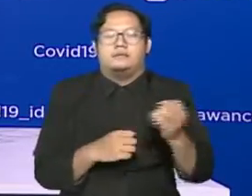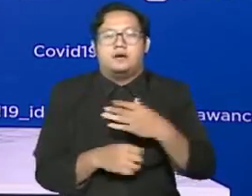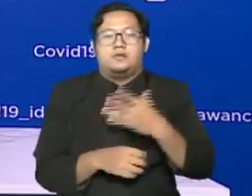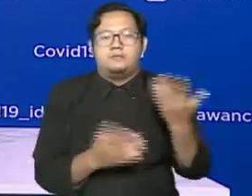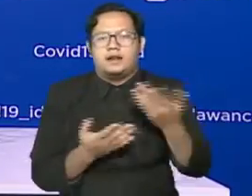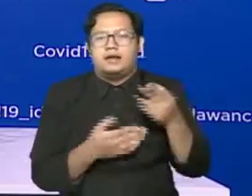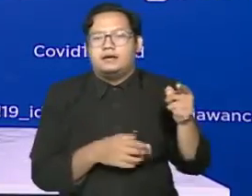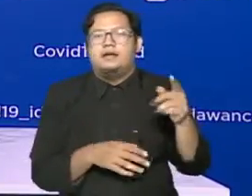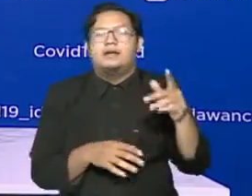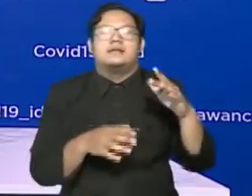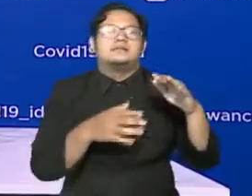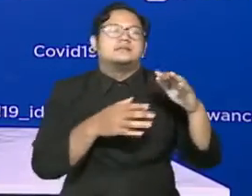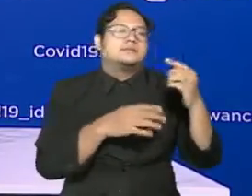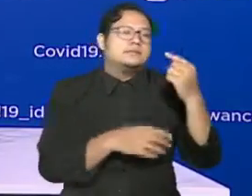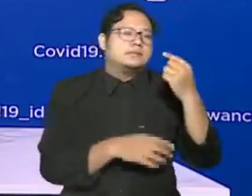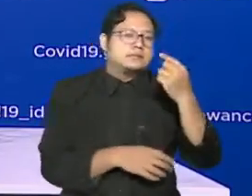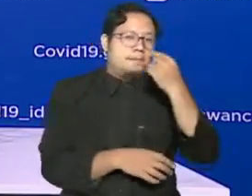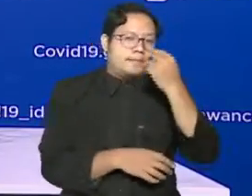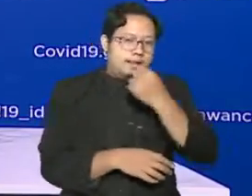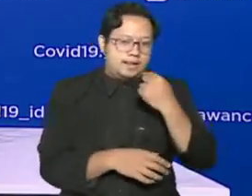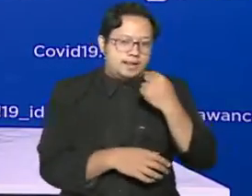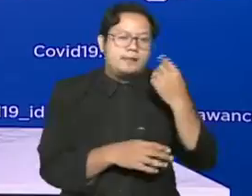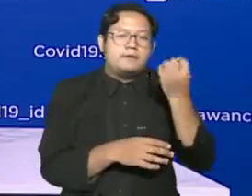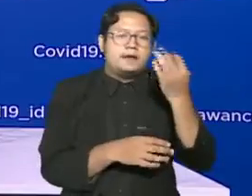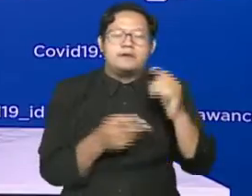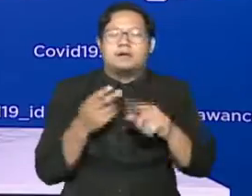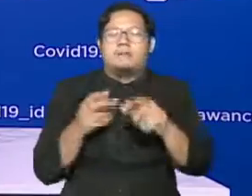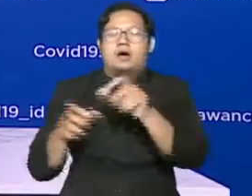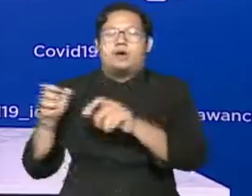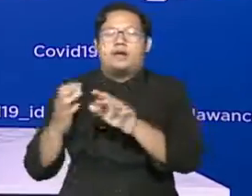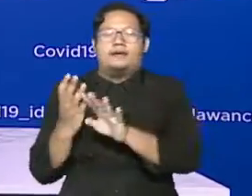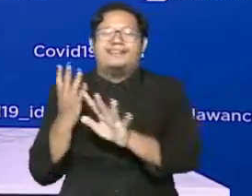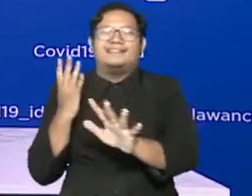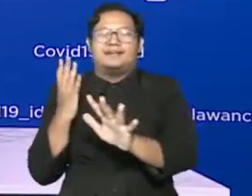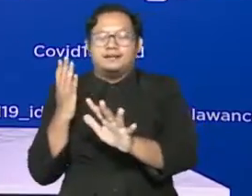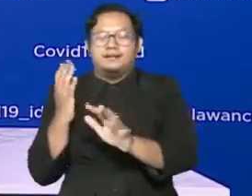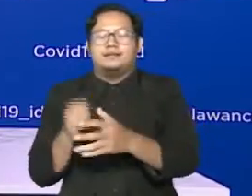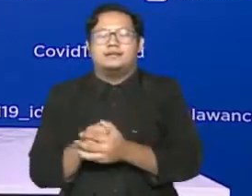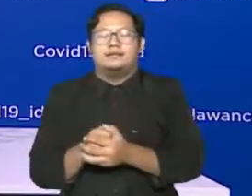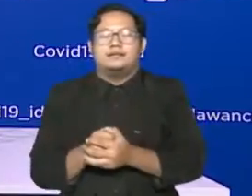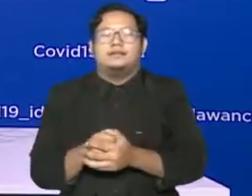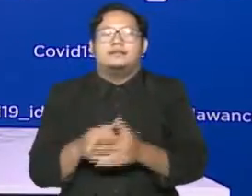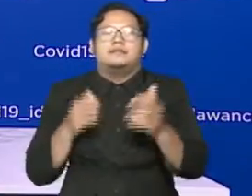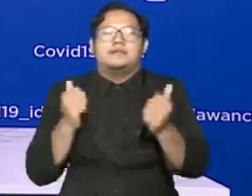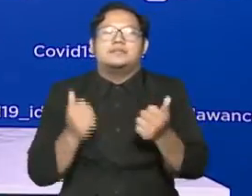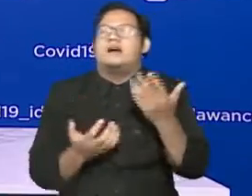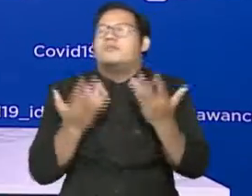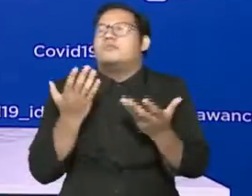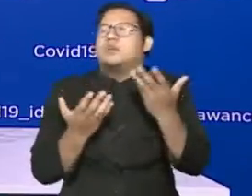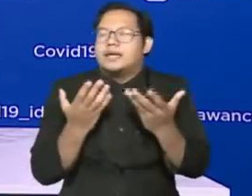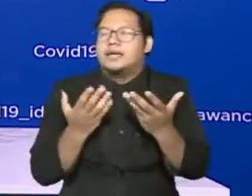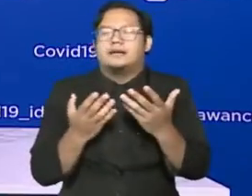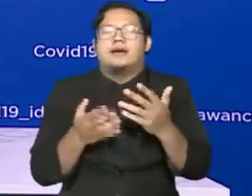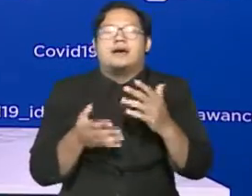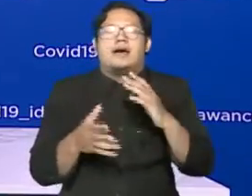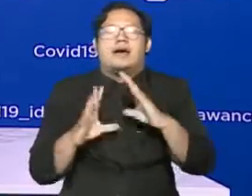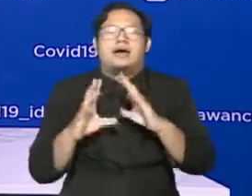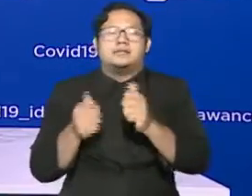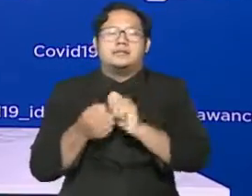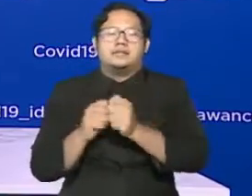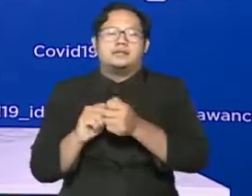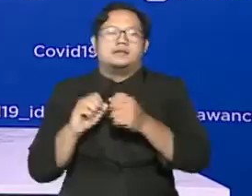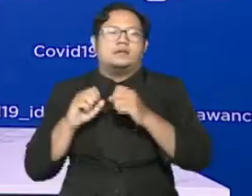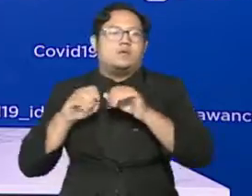maupun antrian orang yang dites sehingga tidak menutup kemungkinan hasil tes dapat keluar lebih cepat